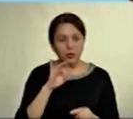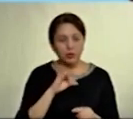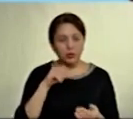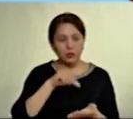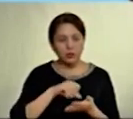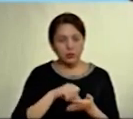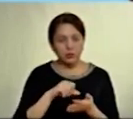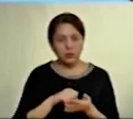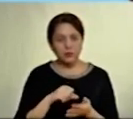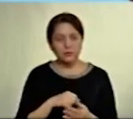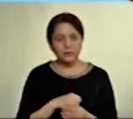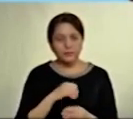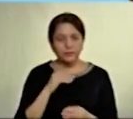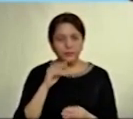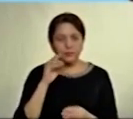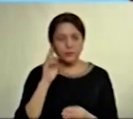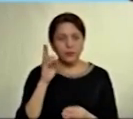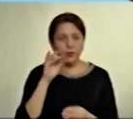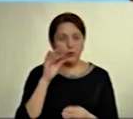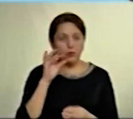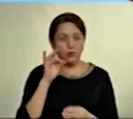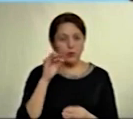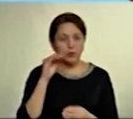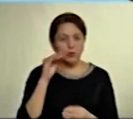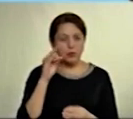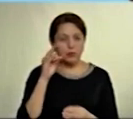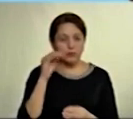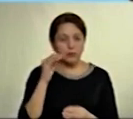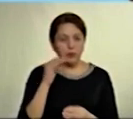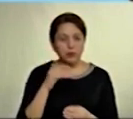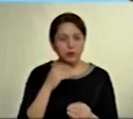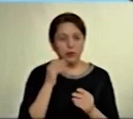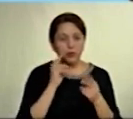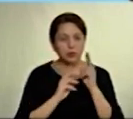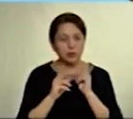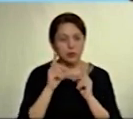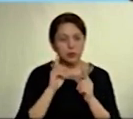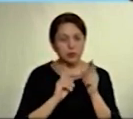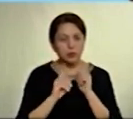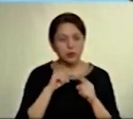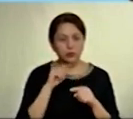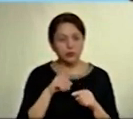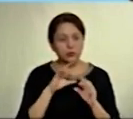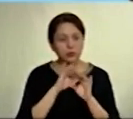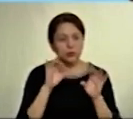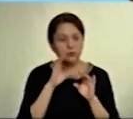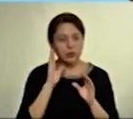yig'ilishida demak, Filip II nutq so'zlaydi va ushbu nutqida aynan ana